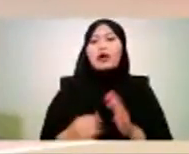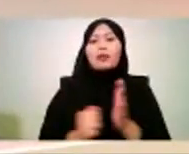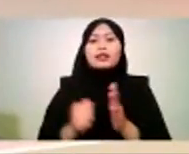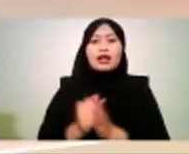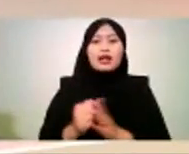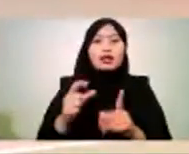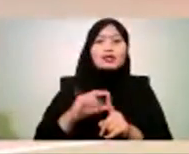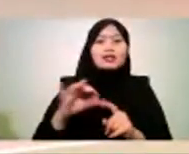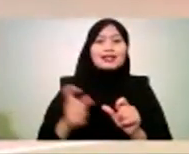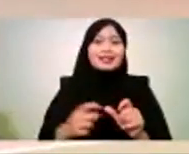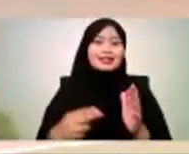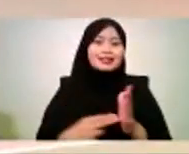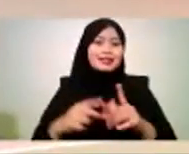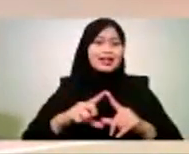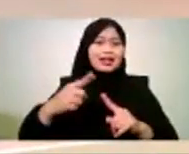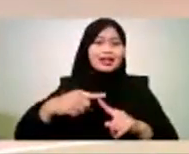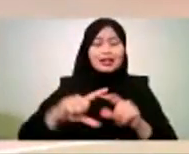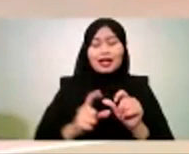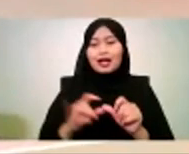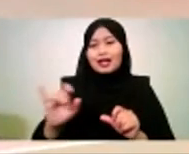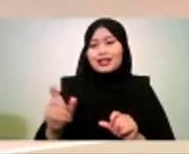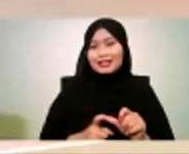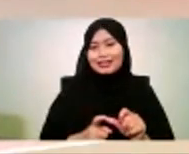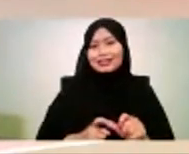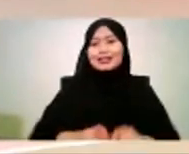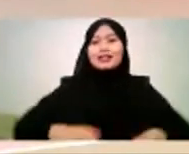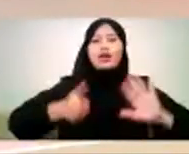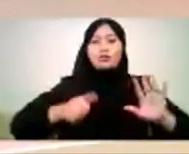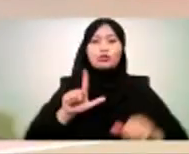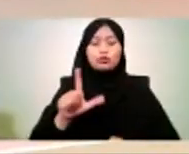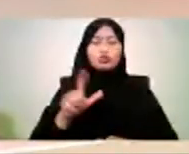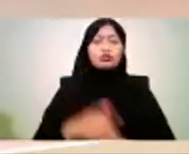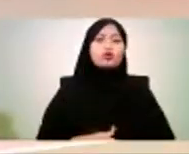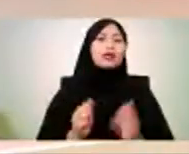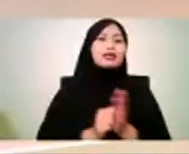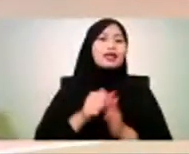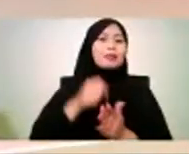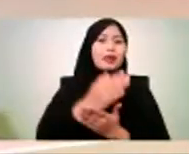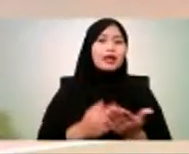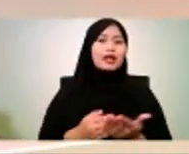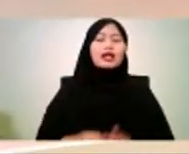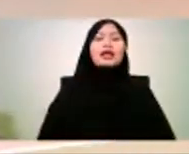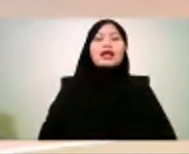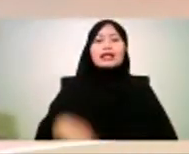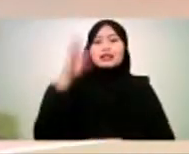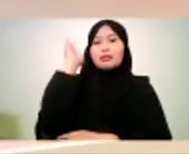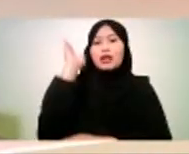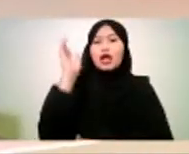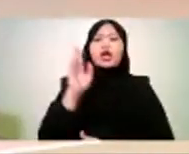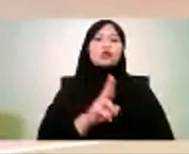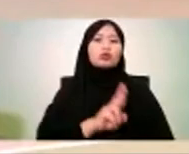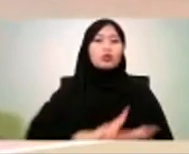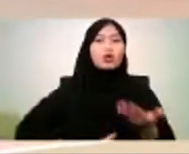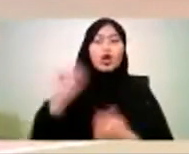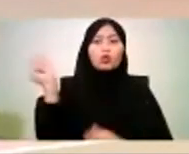ke-67 acara ini juga merupakan bagian dari sinarco yakni seminar dan kuliah umum